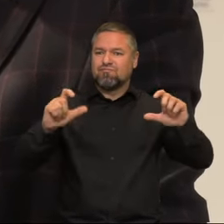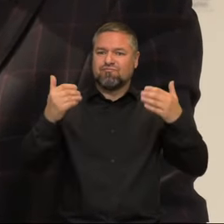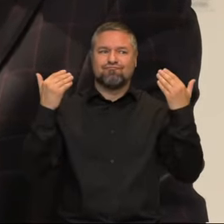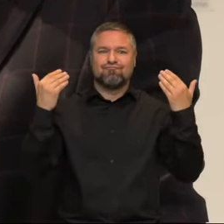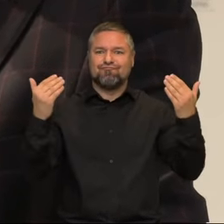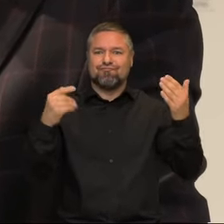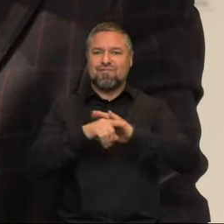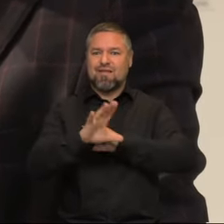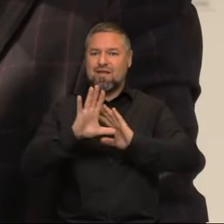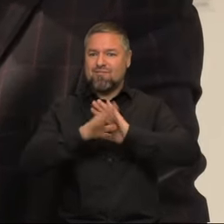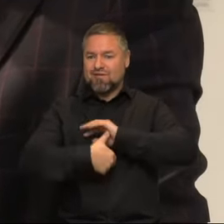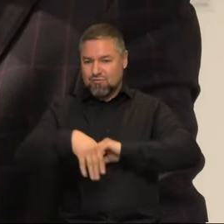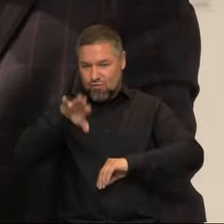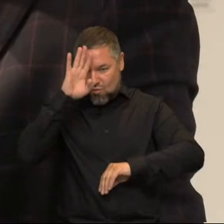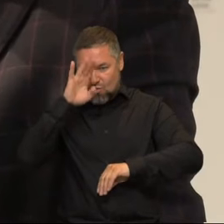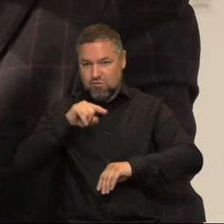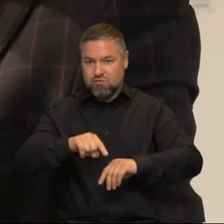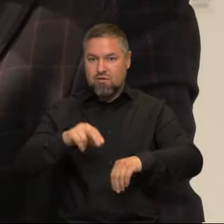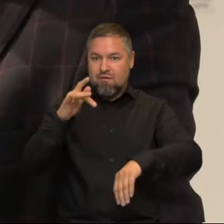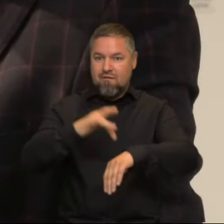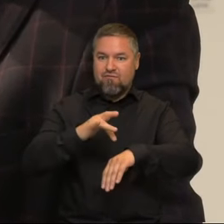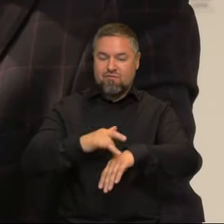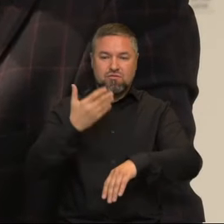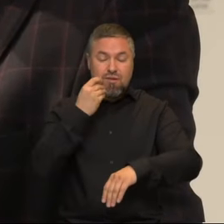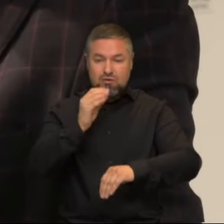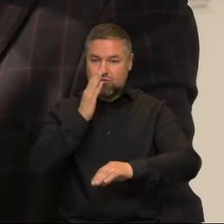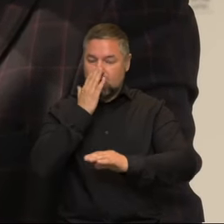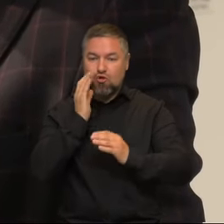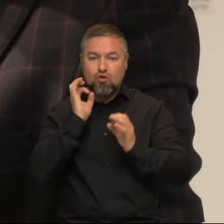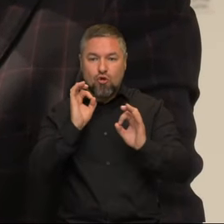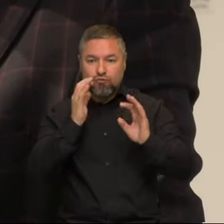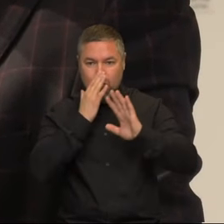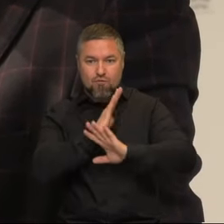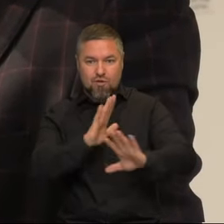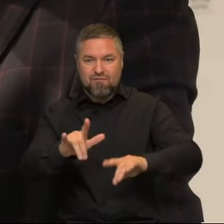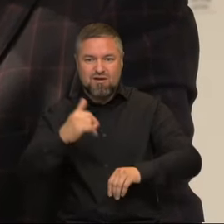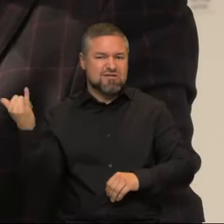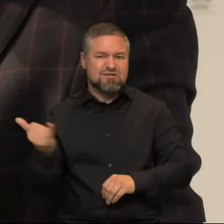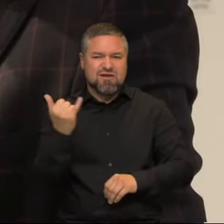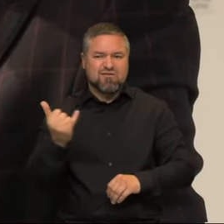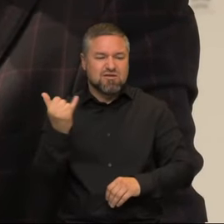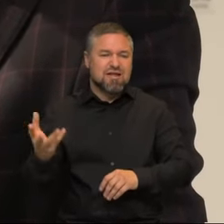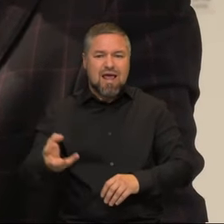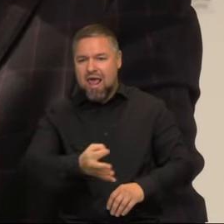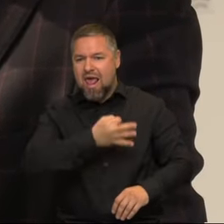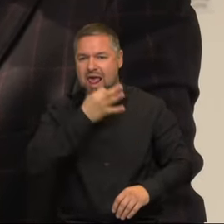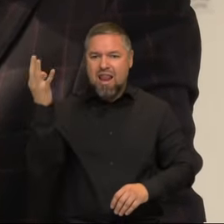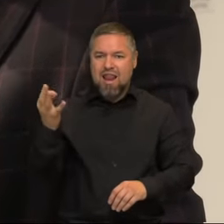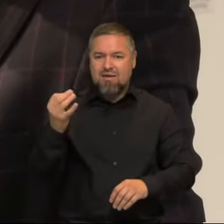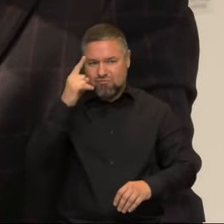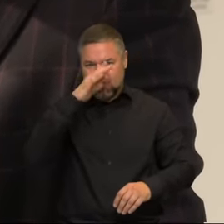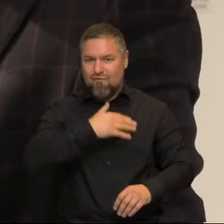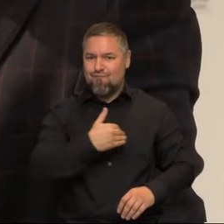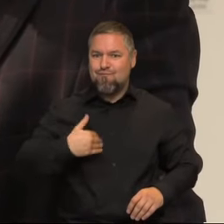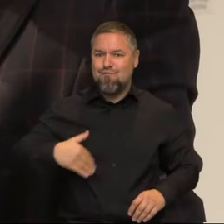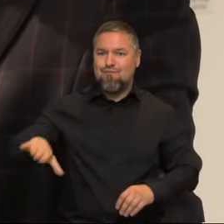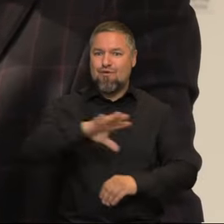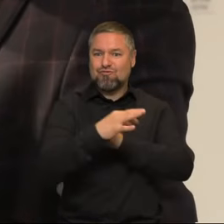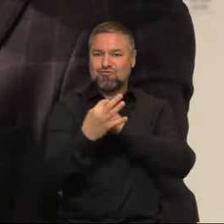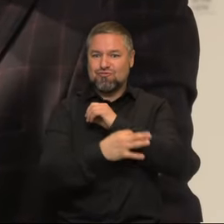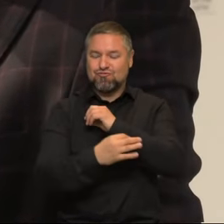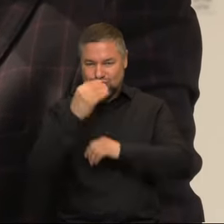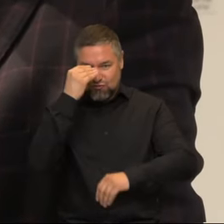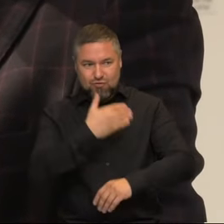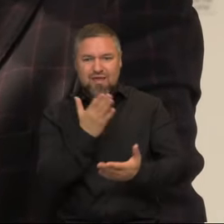naszego miasta. Te rankingi to doskonale pokazują. Zawsze jesteście w grupie tych najlepszych uczelni w kraju, nie